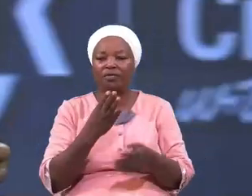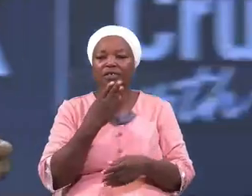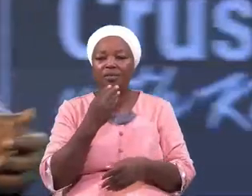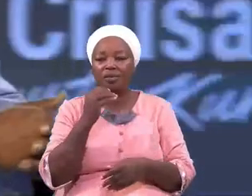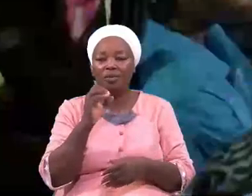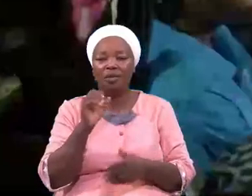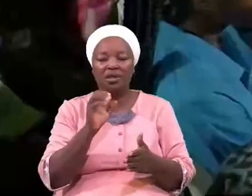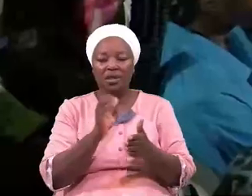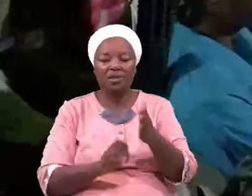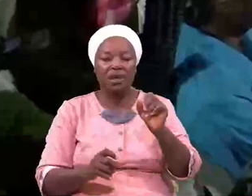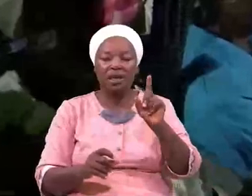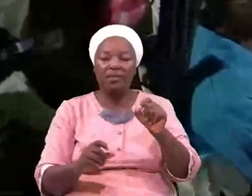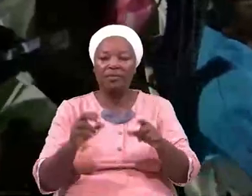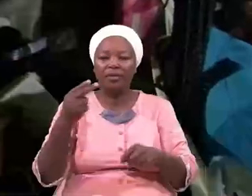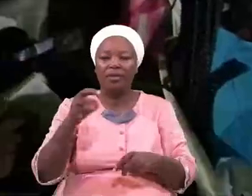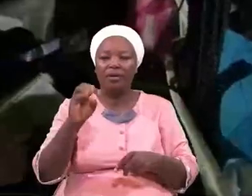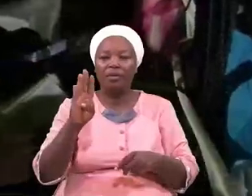Hébreux 11, 30.